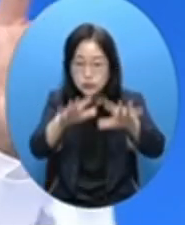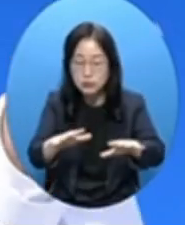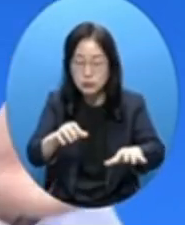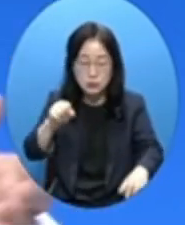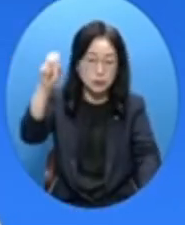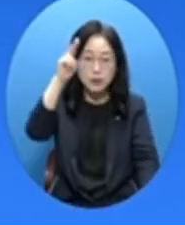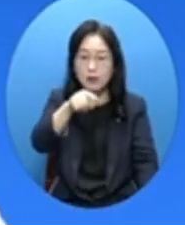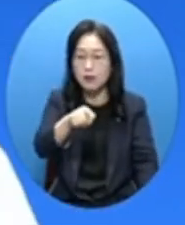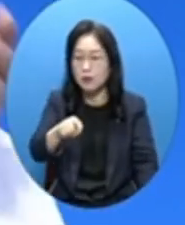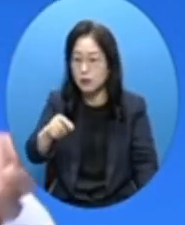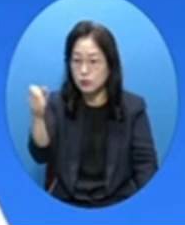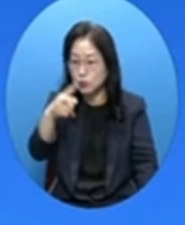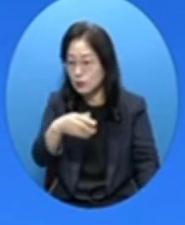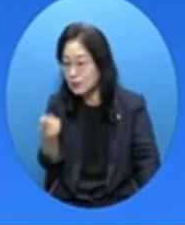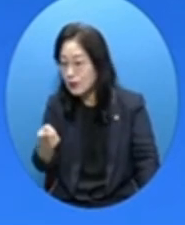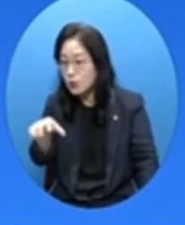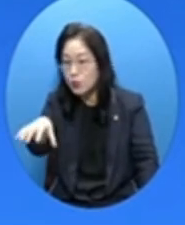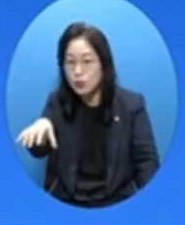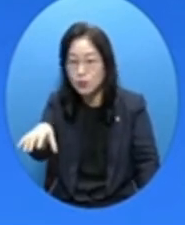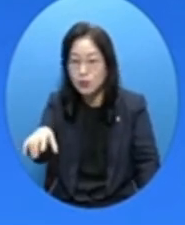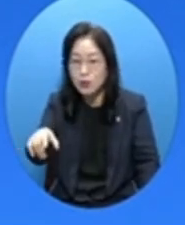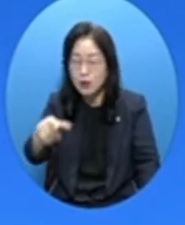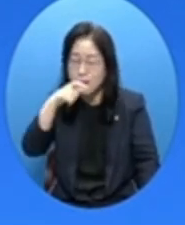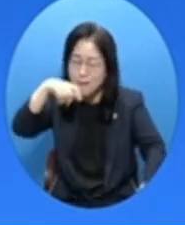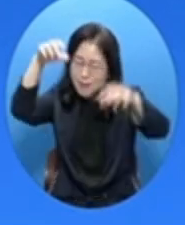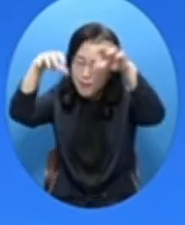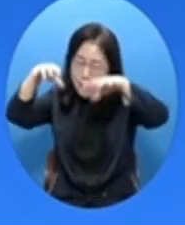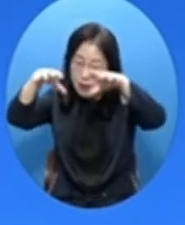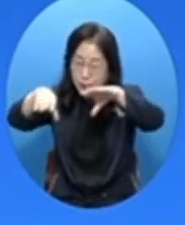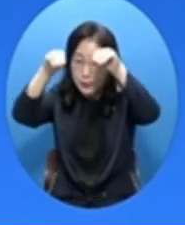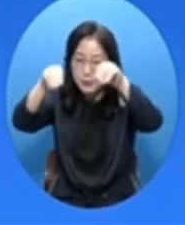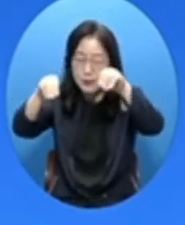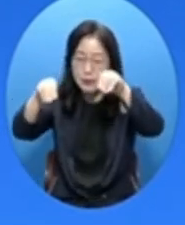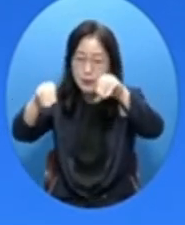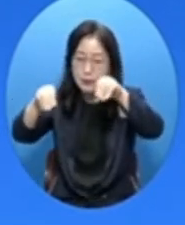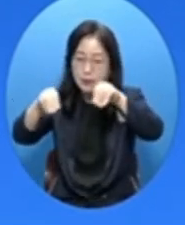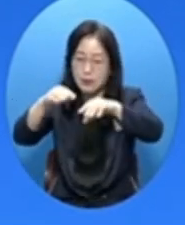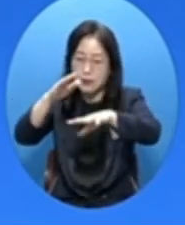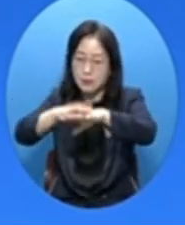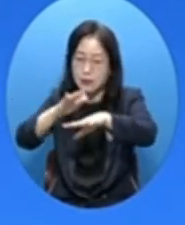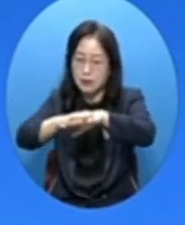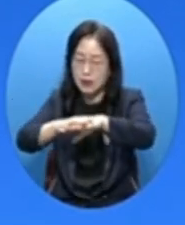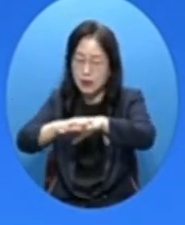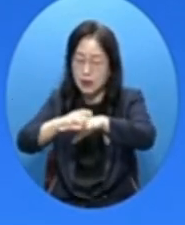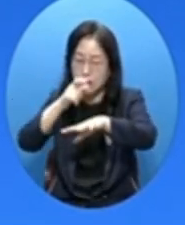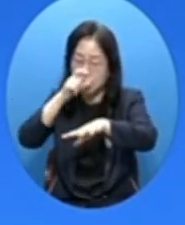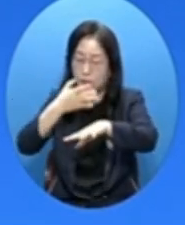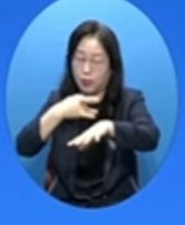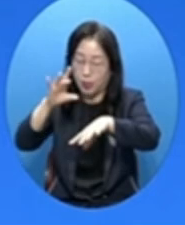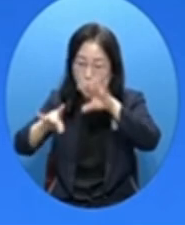어느 쪽은 몇달 가도록 가뭄이 들어서 논바닥까지 다 갈라지고